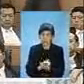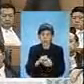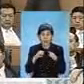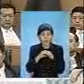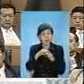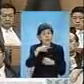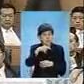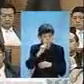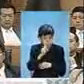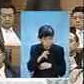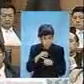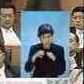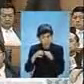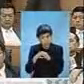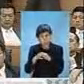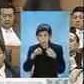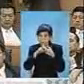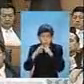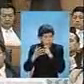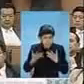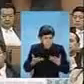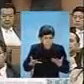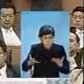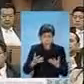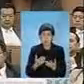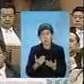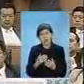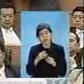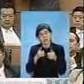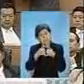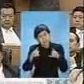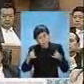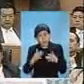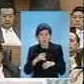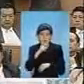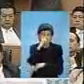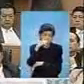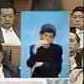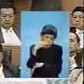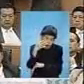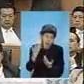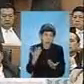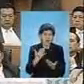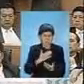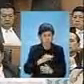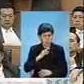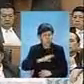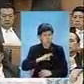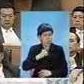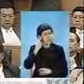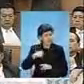รรคเพื่อไทยและพรรคที่เคยประสบชะตากรรมมาไม่ว่ามัชฌิมาชาติไทยขออนุญาตเอ่ยนามนะครับผมว่าเขาเห็นด้ว